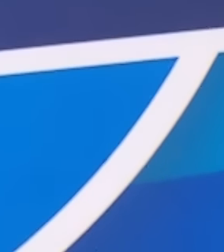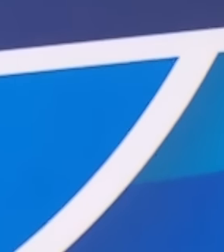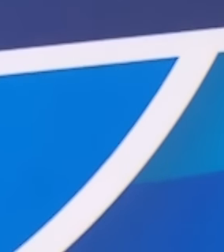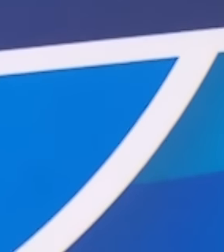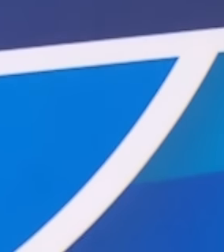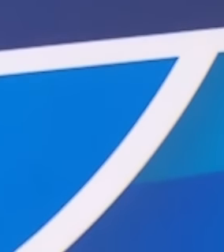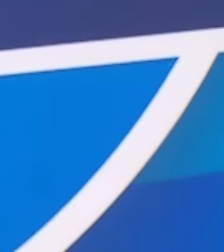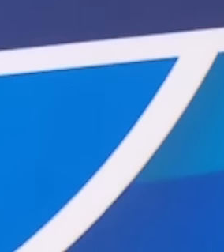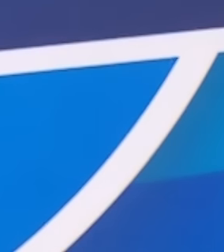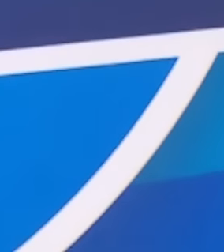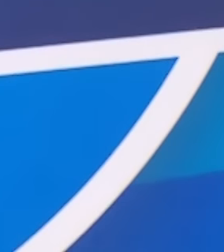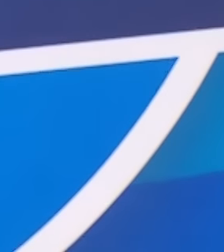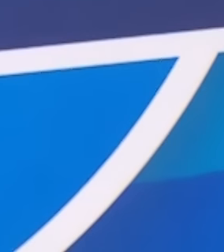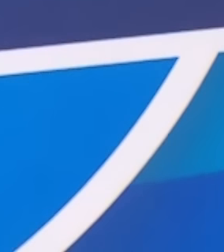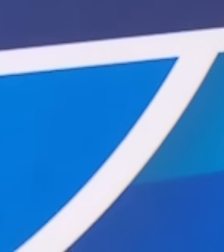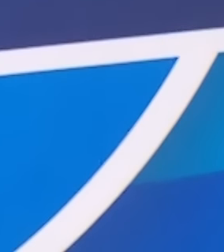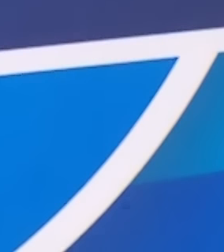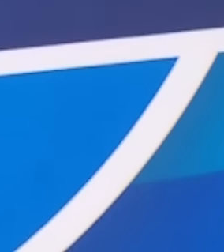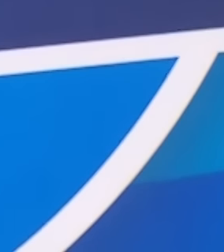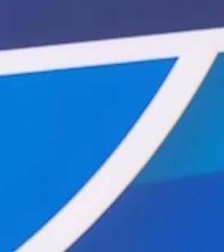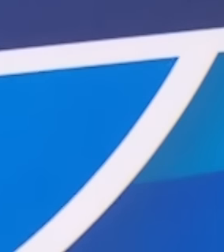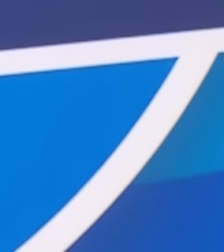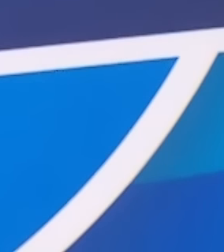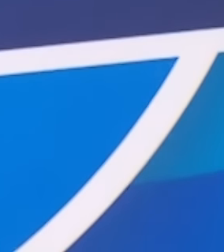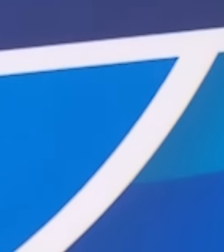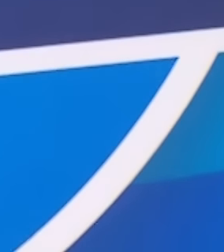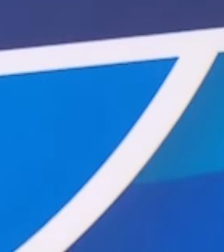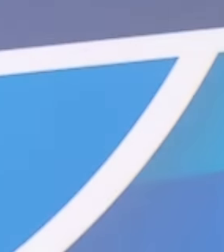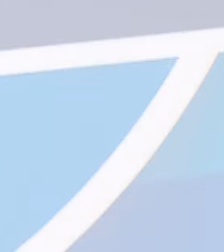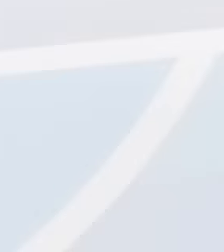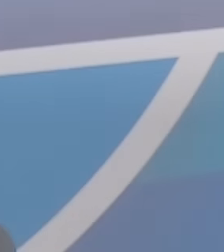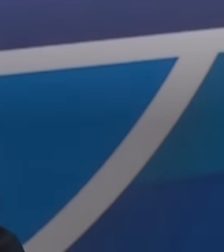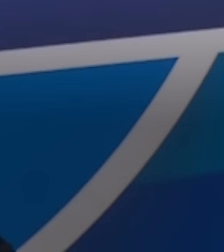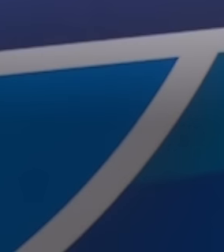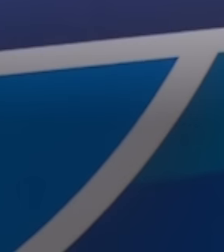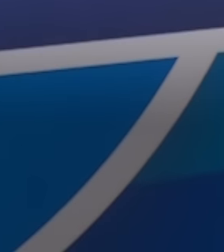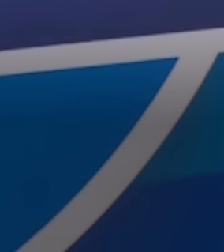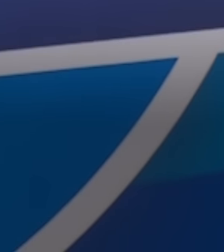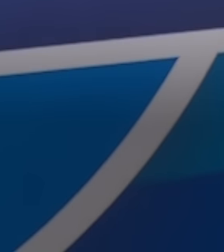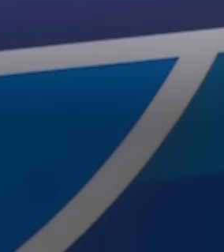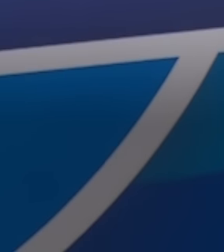참고로 전략선거구는 재심이 없음을 말씀드립니다.